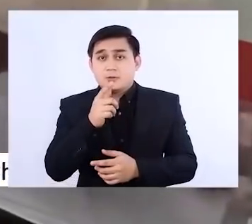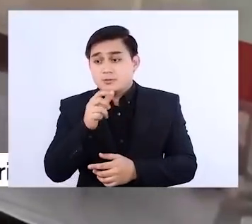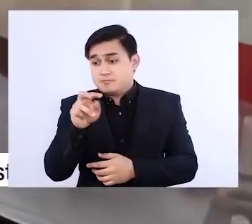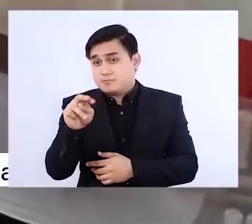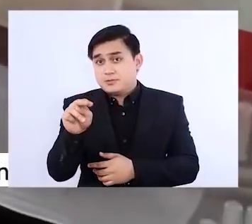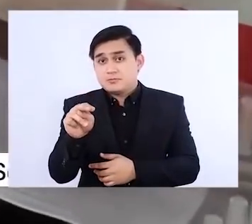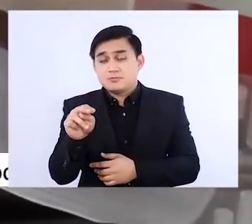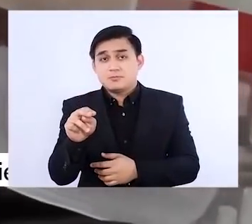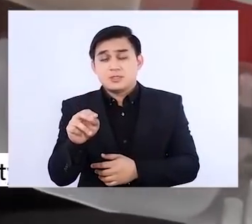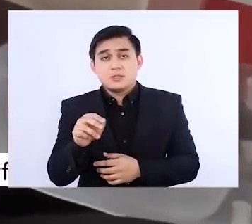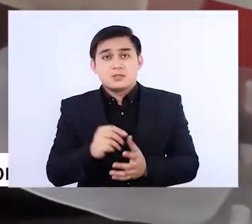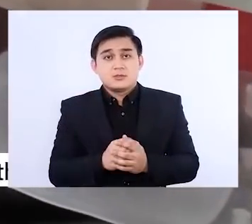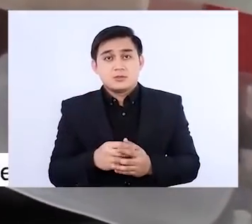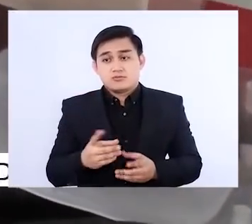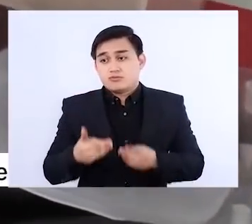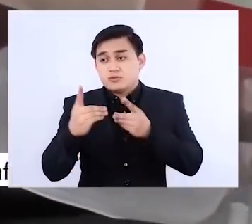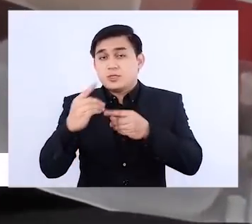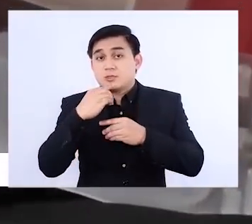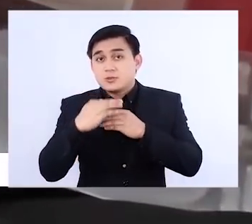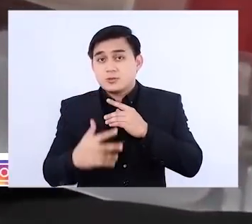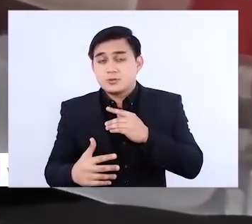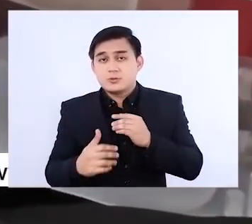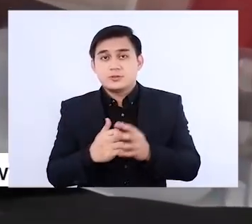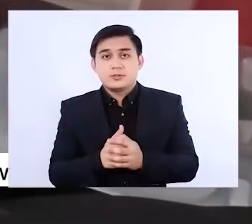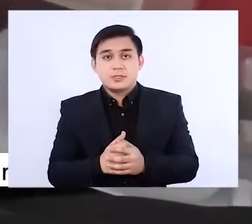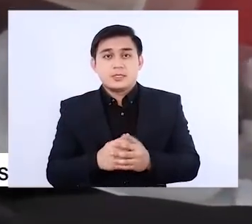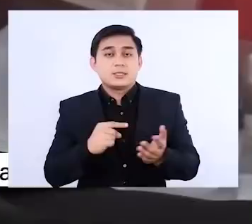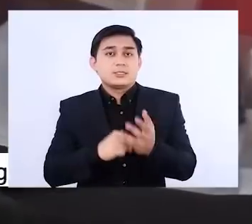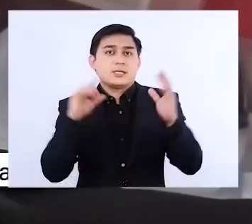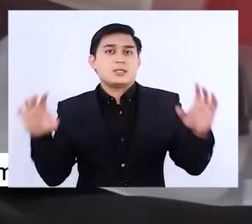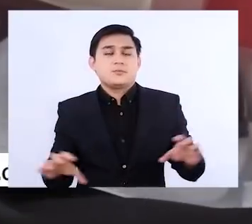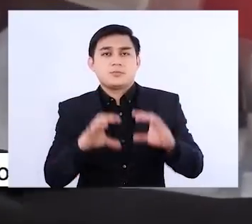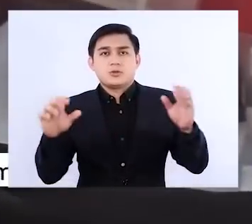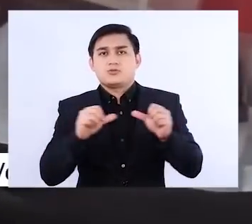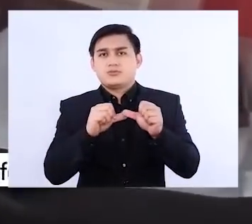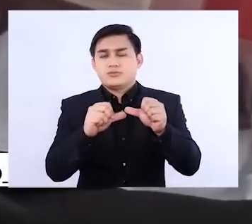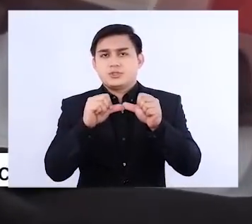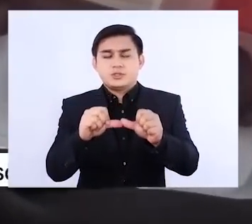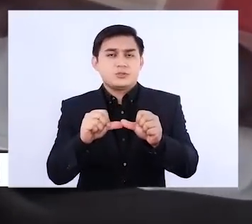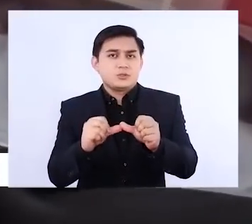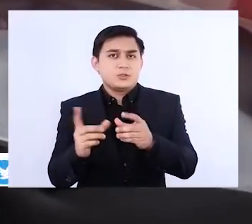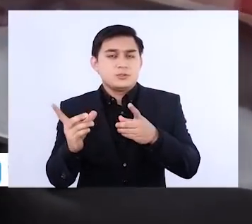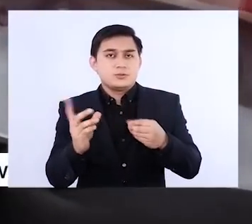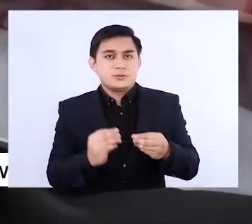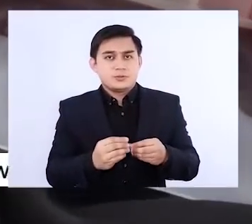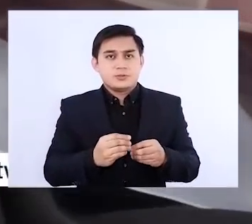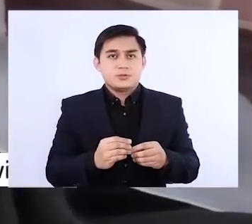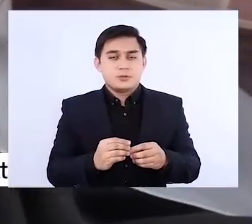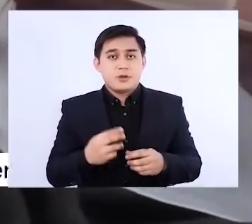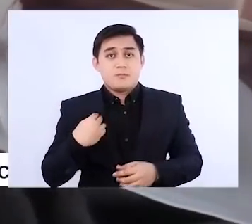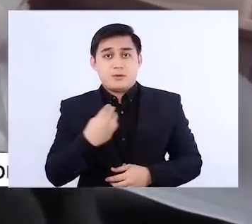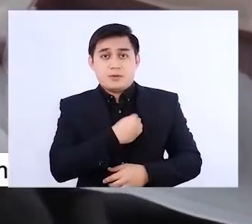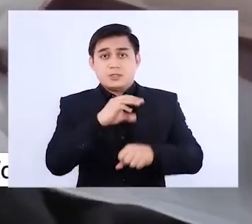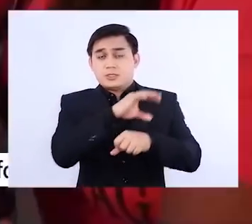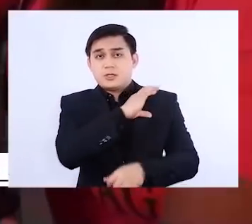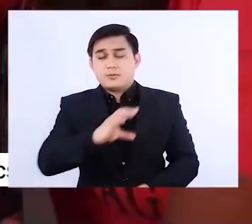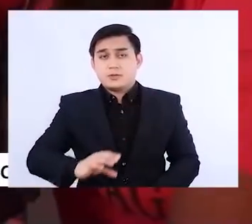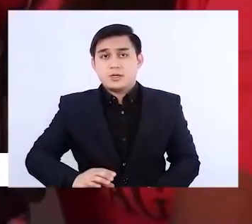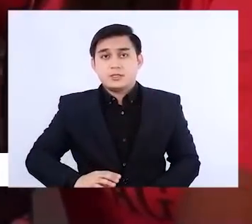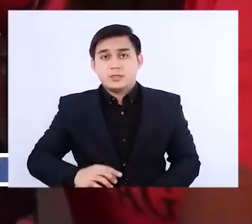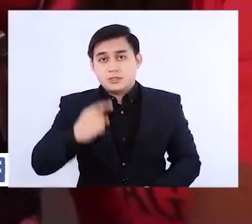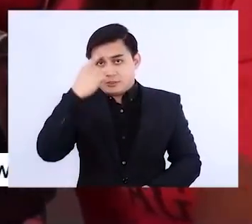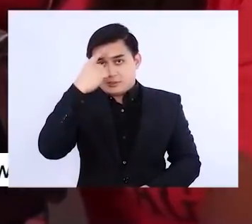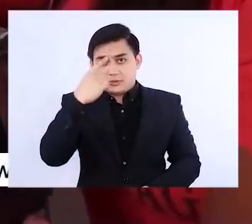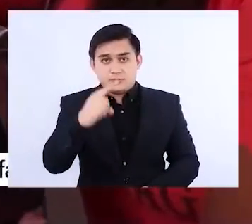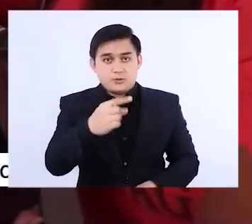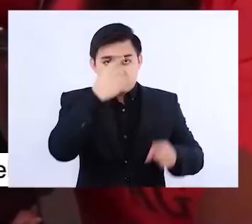ang pagdodonate ng dugo. Kaya naman ang aktibidad na ito ay patuloy na isinasagawa ng mga kaanib sa Iglesia ni Cristo upang masunod